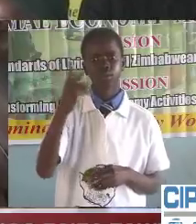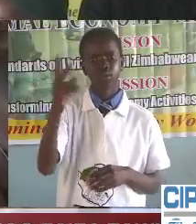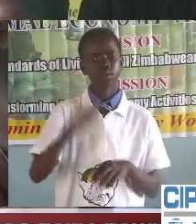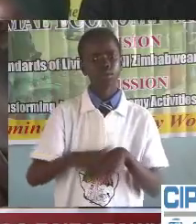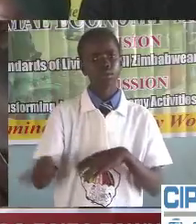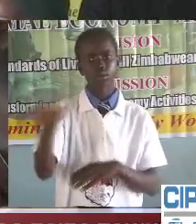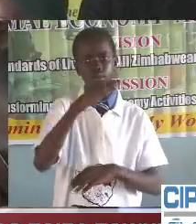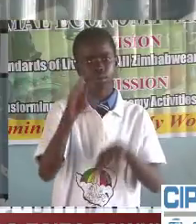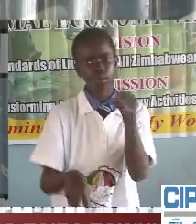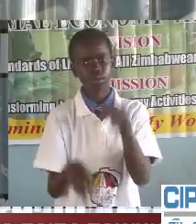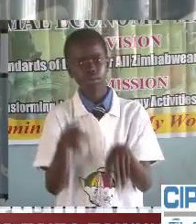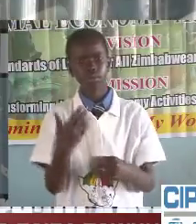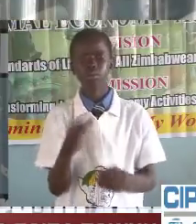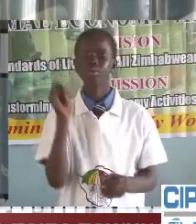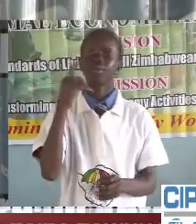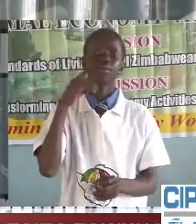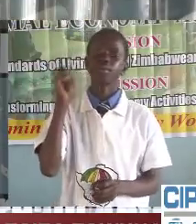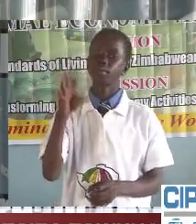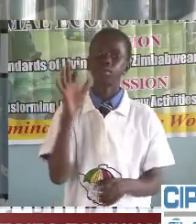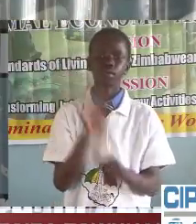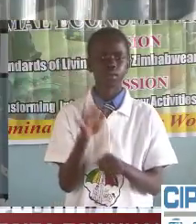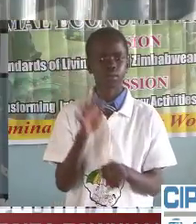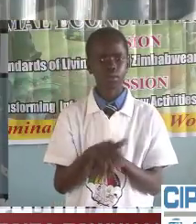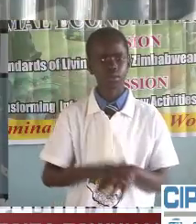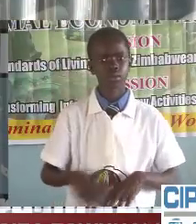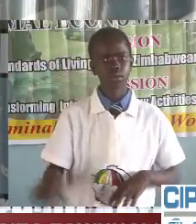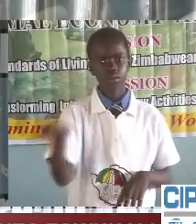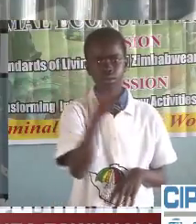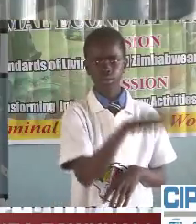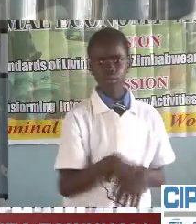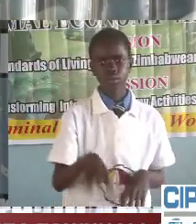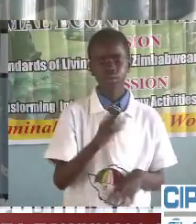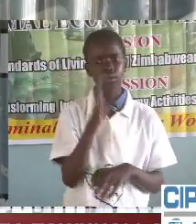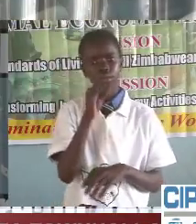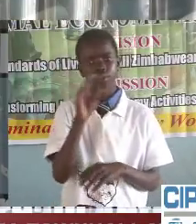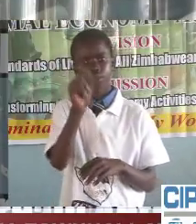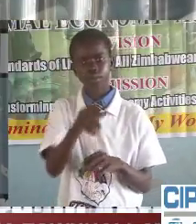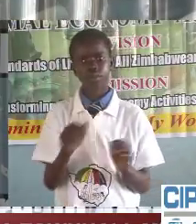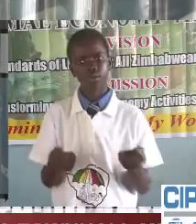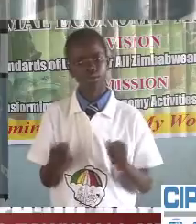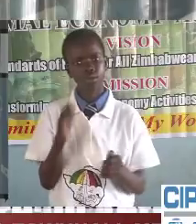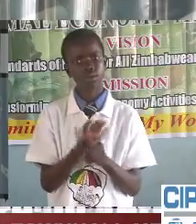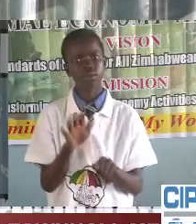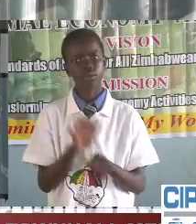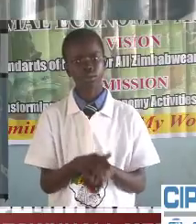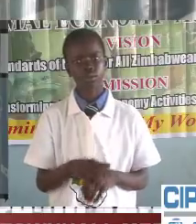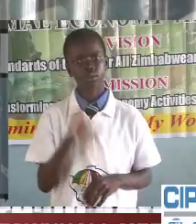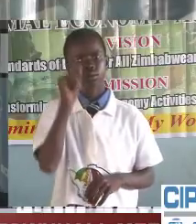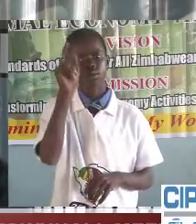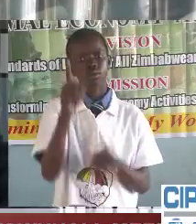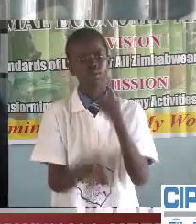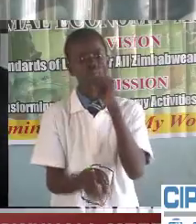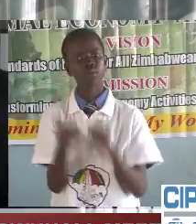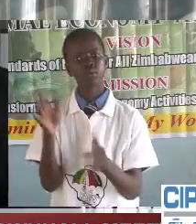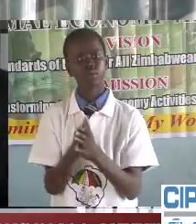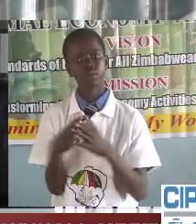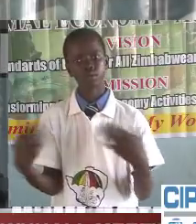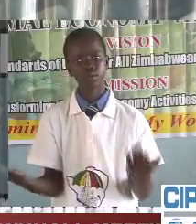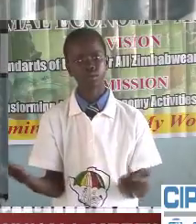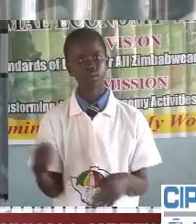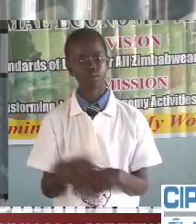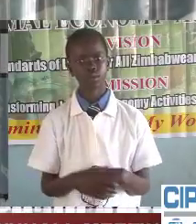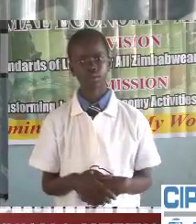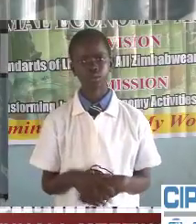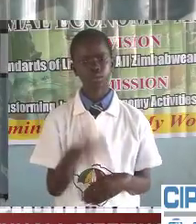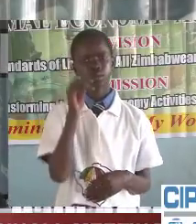vedisability, ndinorwadziwa zvikuru sepati PRC, vanhu ivavo vane vachidzingirirwa vachiona kuti munhu haasi kugona kufamba